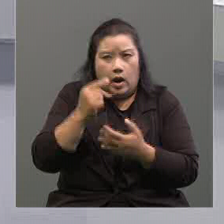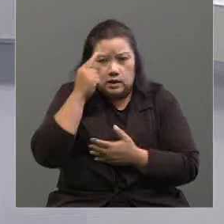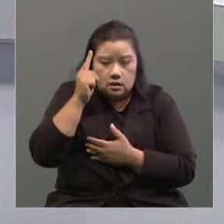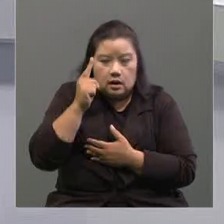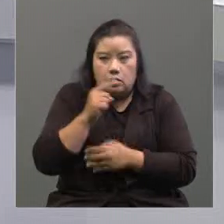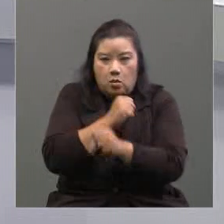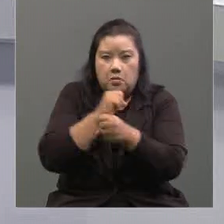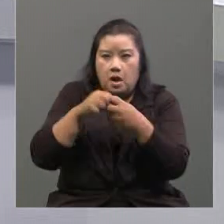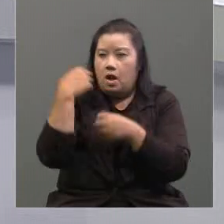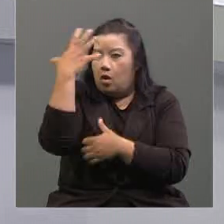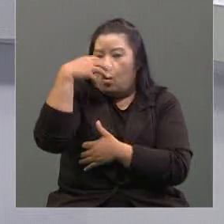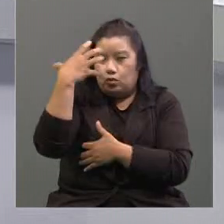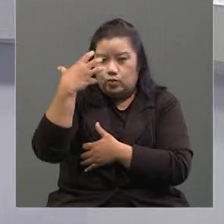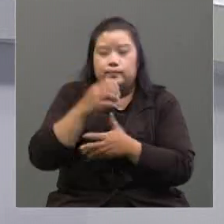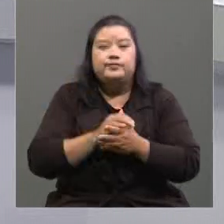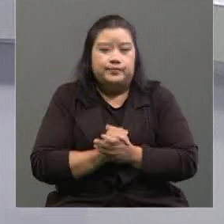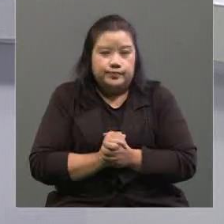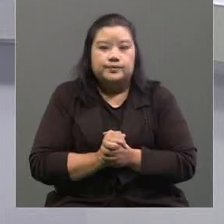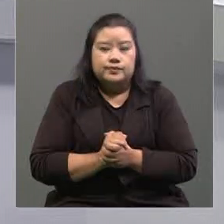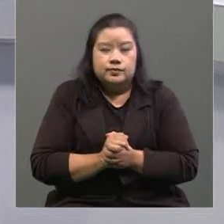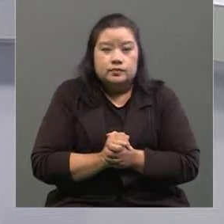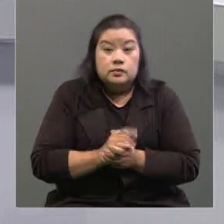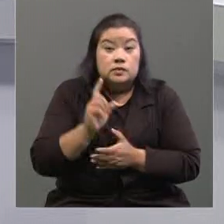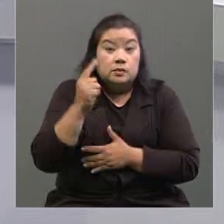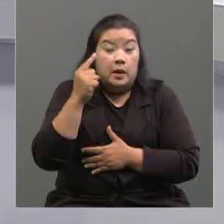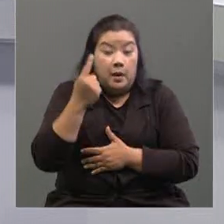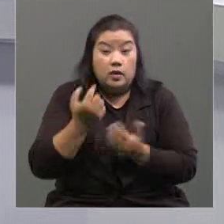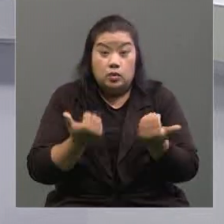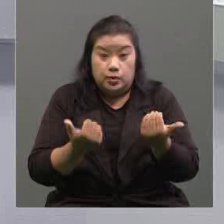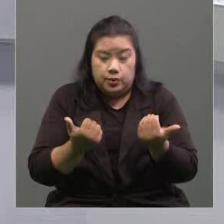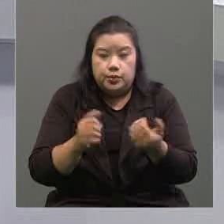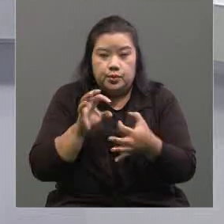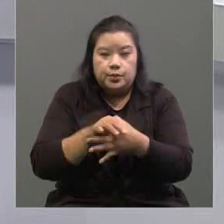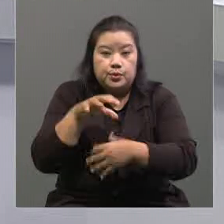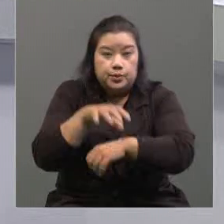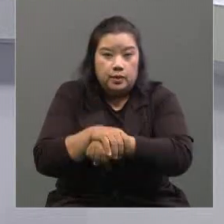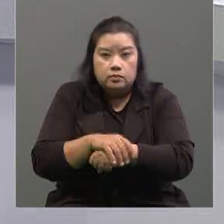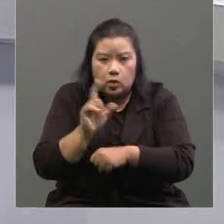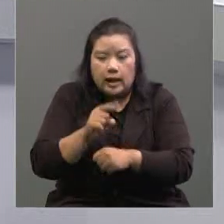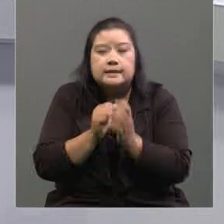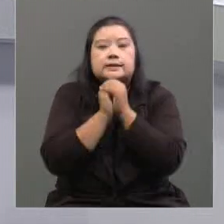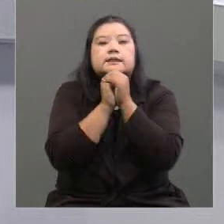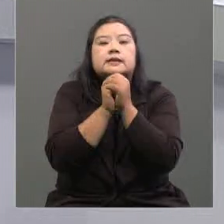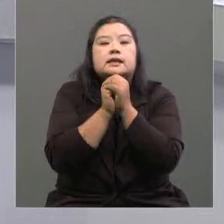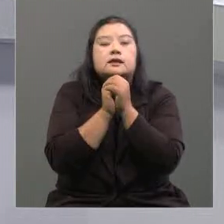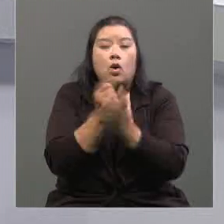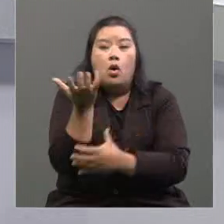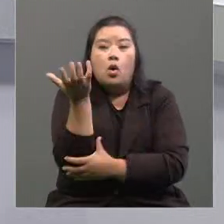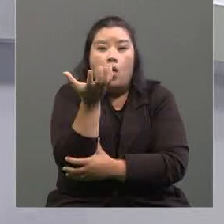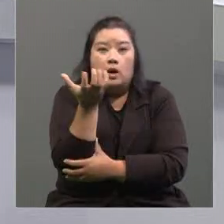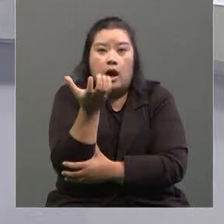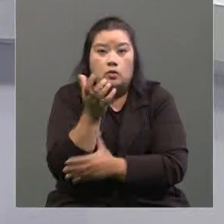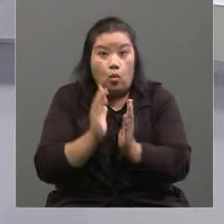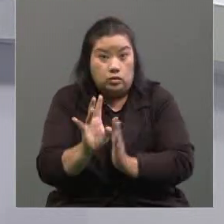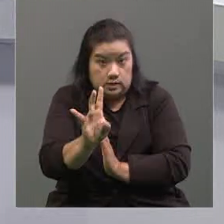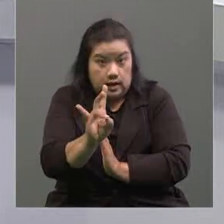ขยับไปดูอีกเรื่องหนึ่งหน่อยฮะสำหรับเรื่องของความคืบหน้าหลังการจับกลุ่มขอทานชาวจีนตอนนี้7คนเนี่ยอยู่ในขั้นตอนของ